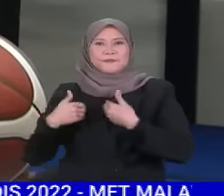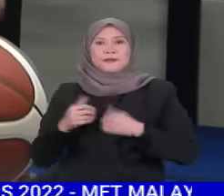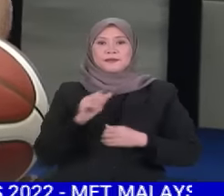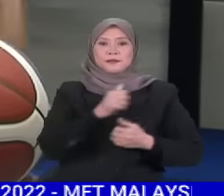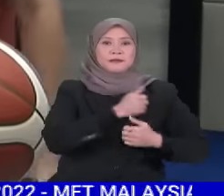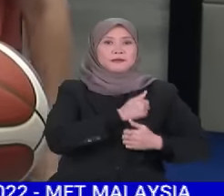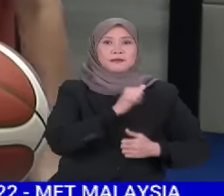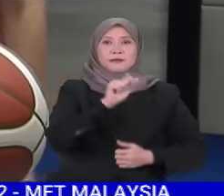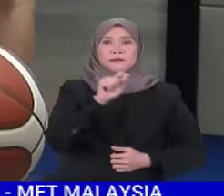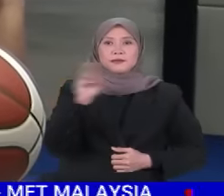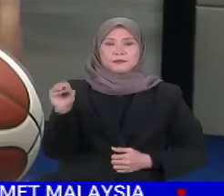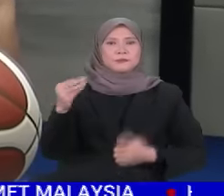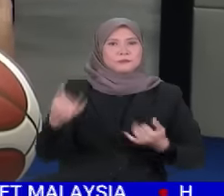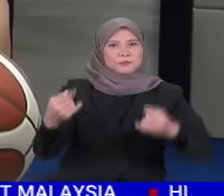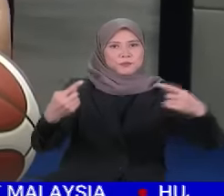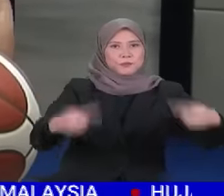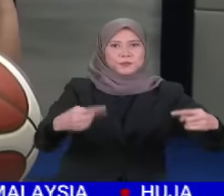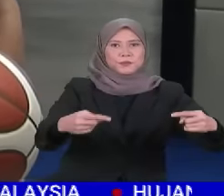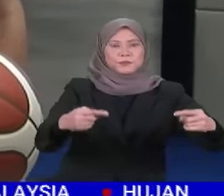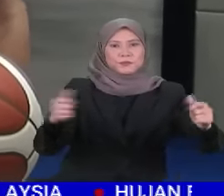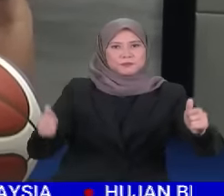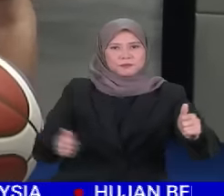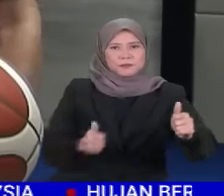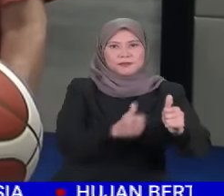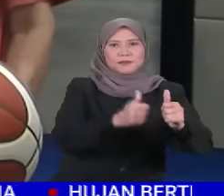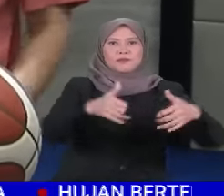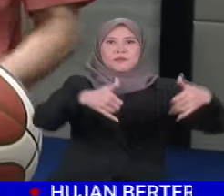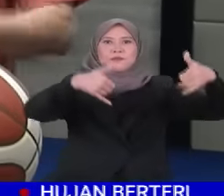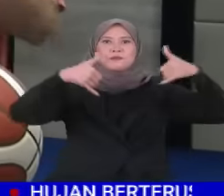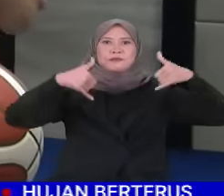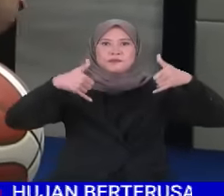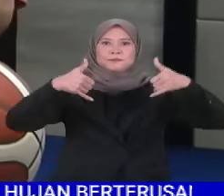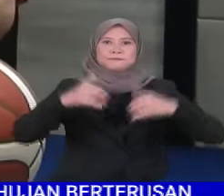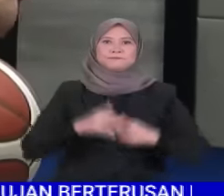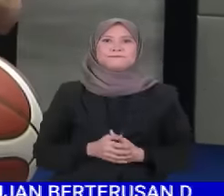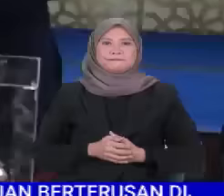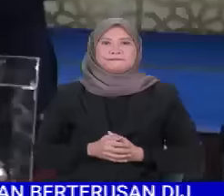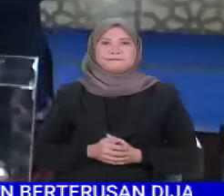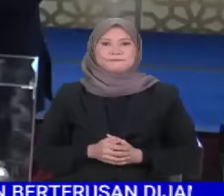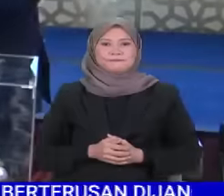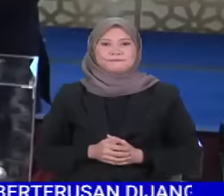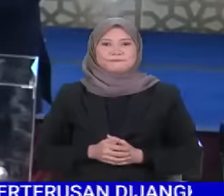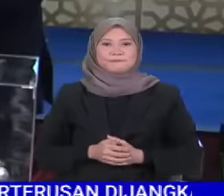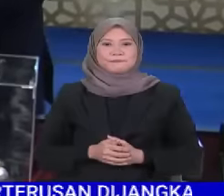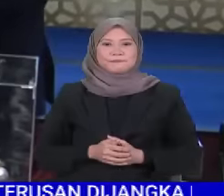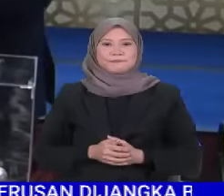bersedia memberi dalam memburu trofi berprestasi tersebut